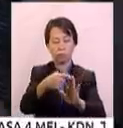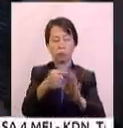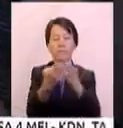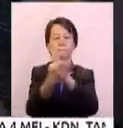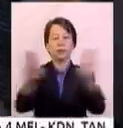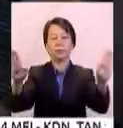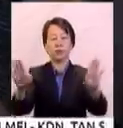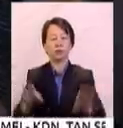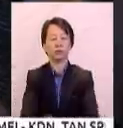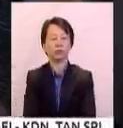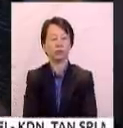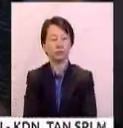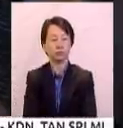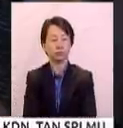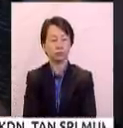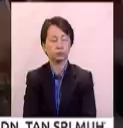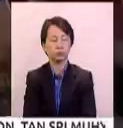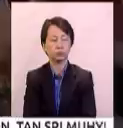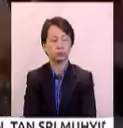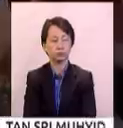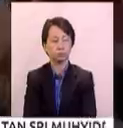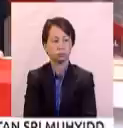bebas.